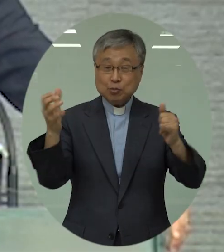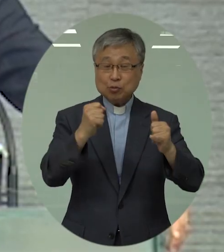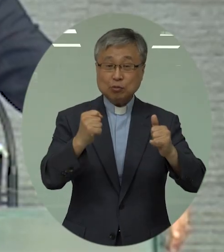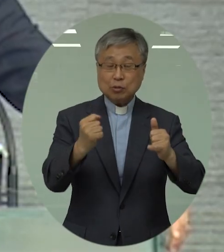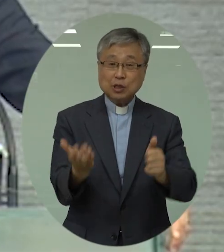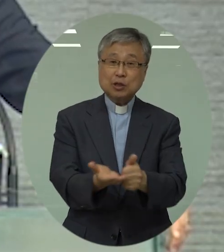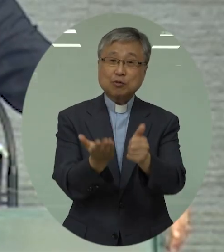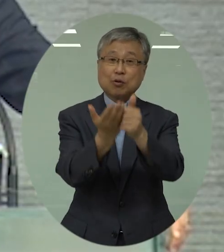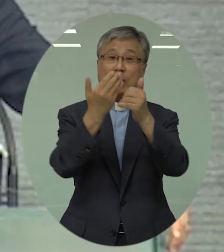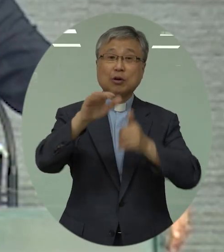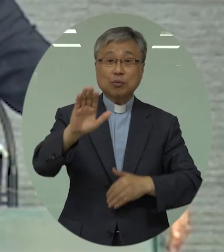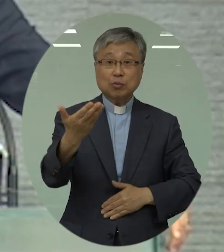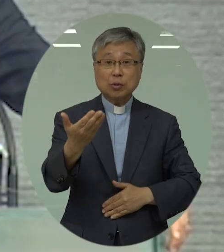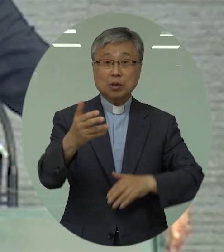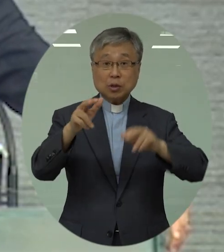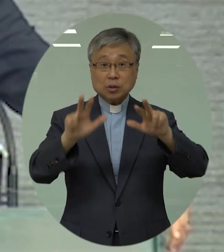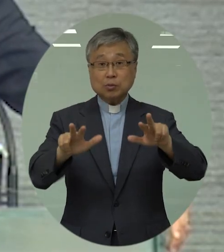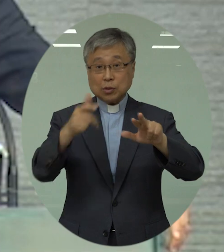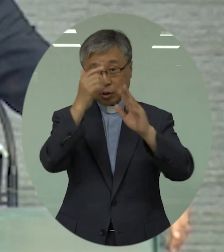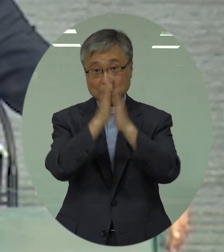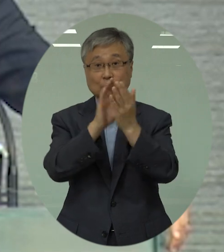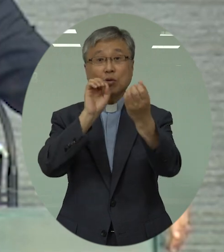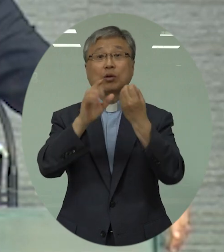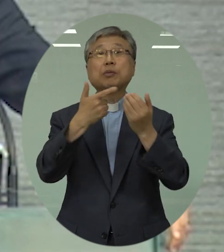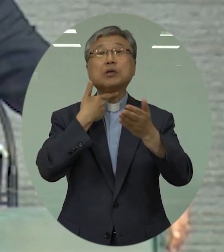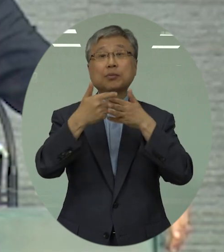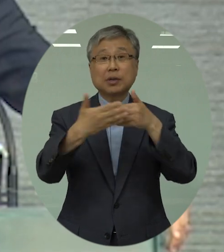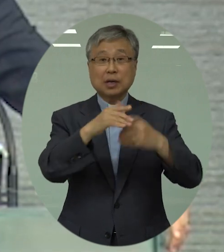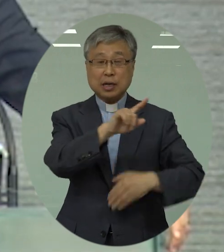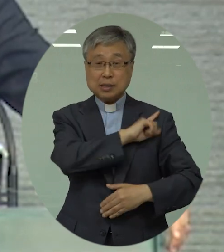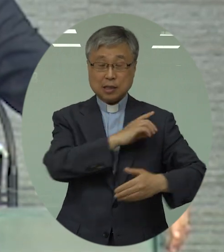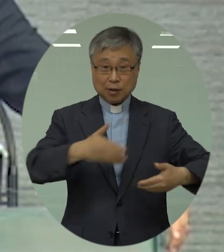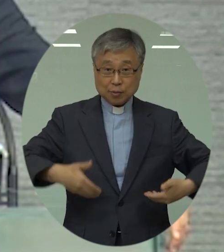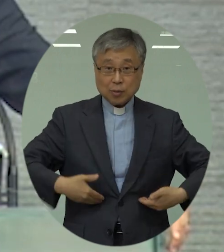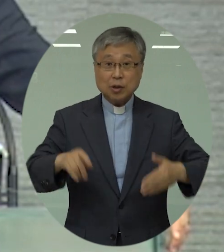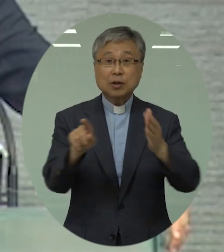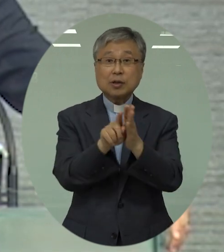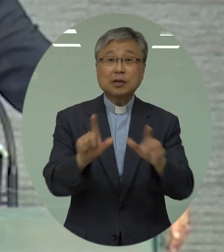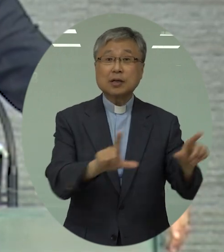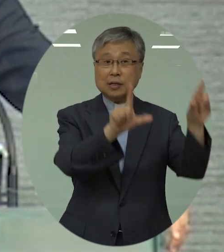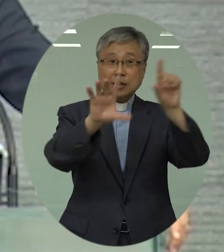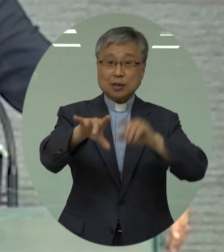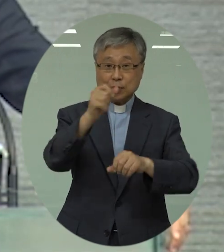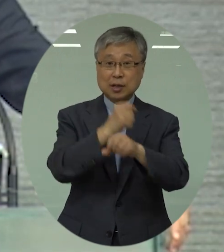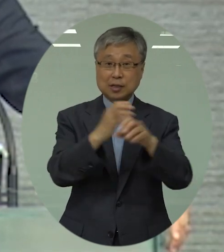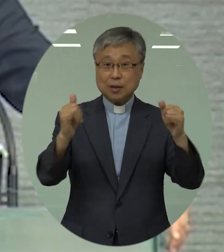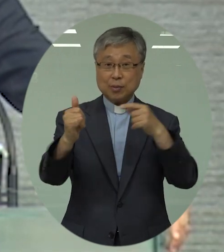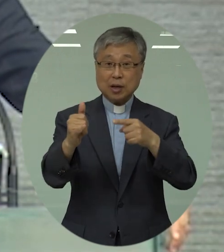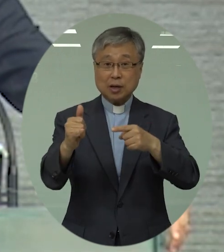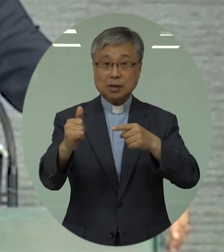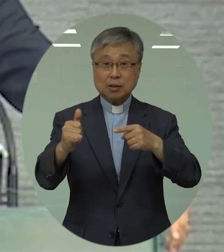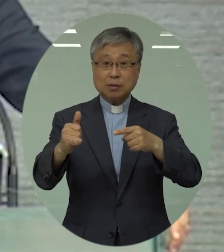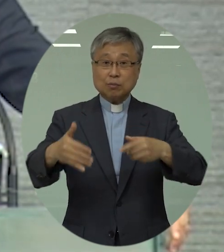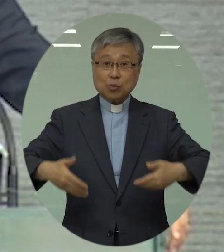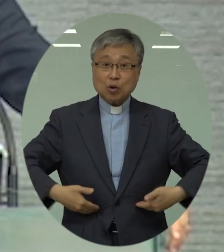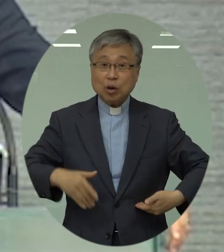단계에서는 기도 응답의 체험이 제일 필요해요. 신앙생활 처음 하는 사람들에게 제일 필요한 게